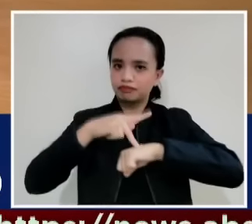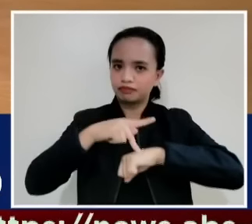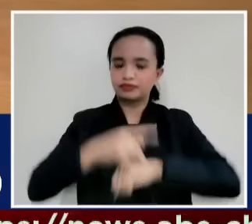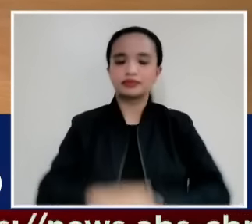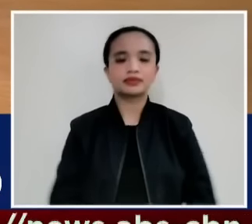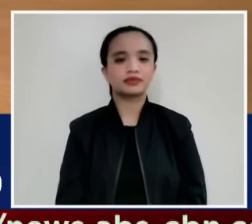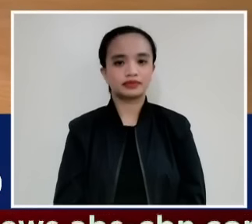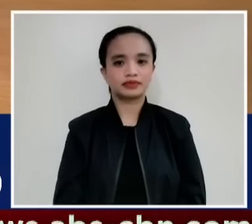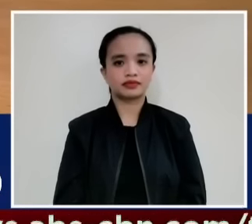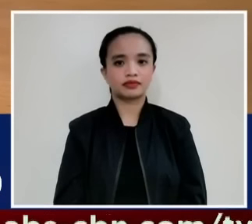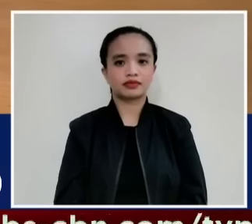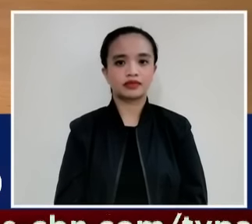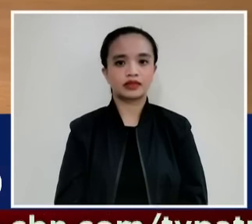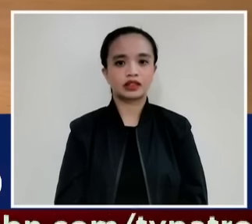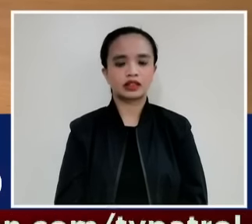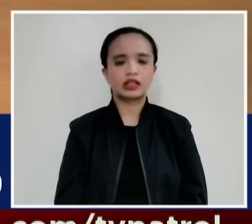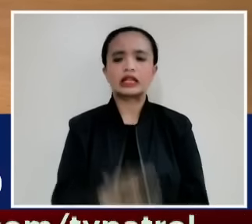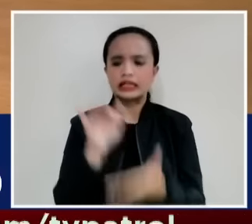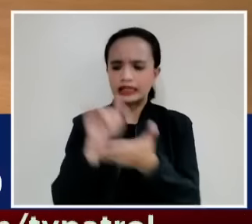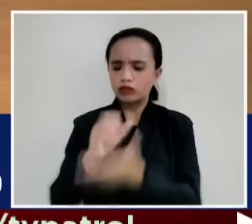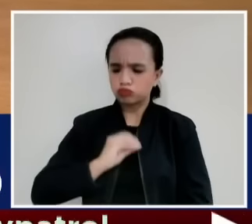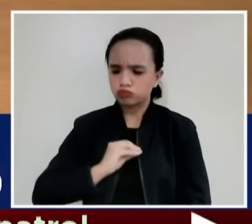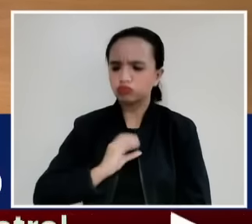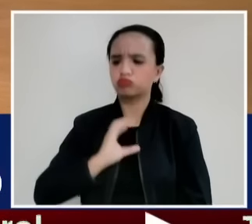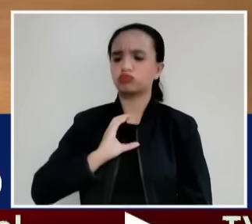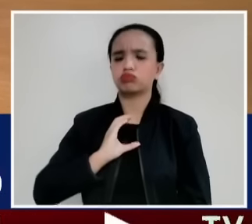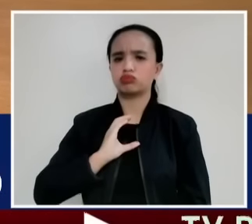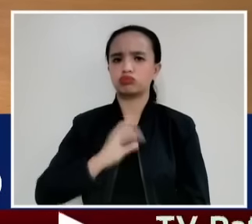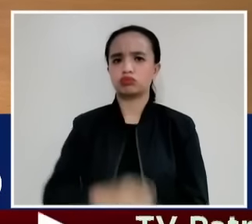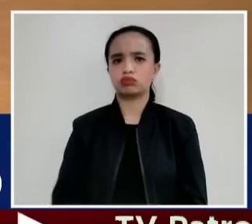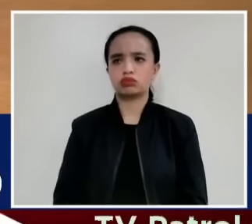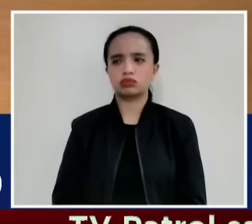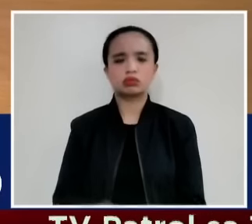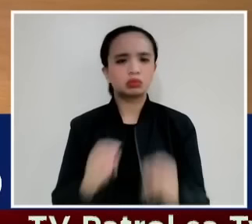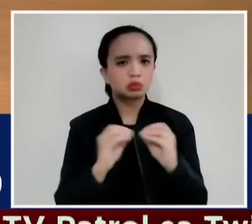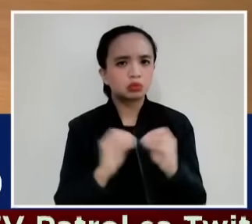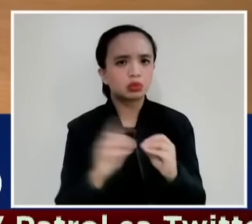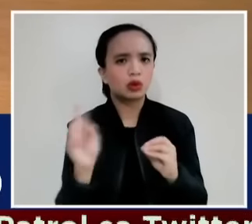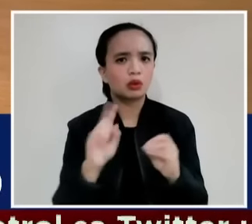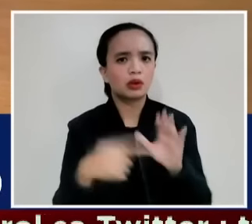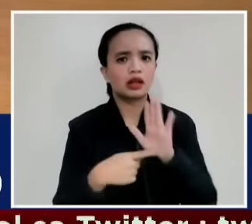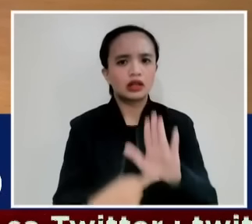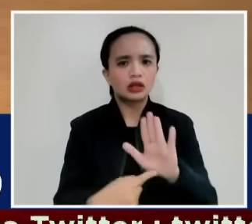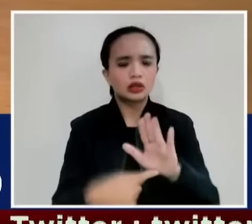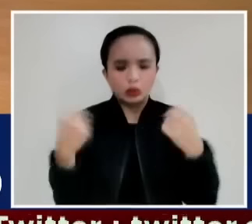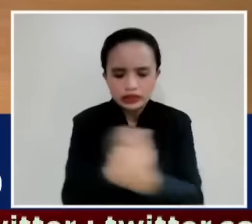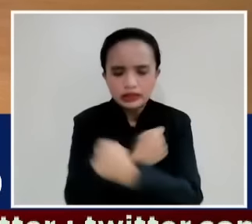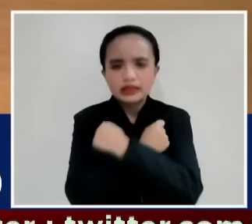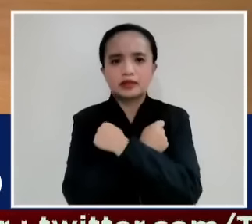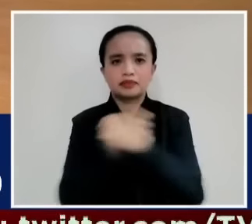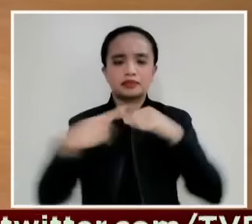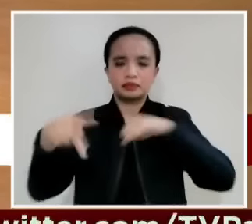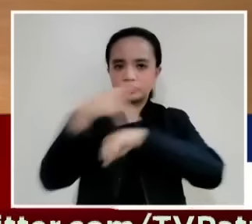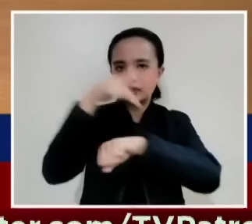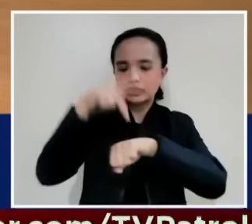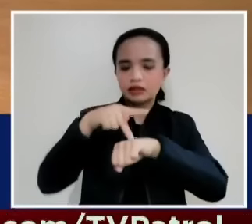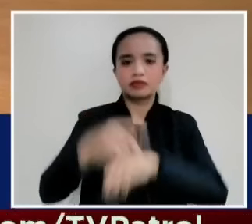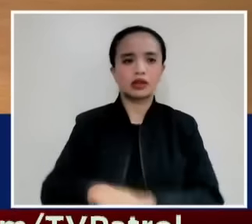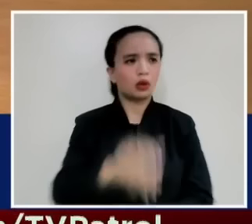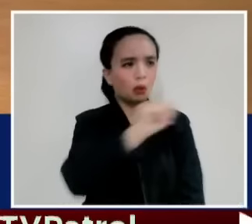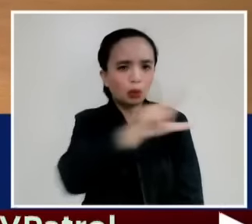That confidence has been further buoyed by the demonstration of love for the Philippines. Every Filipino